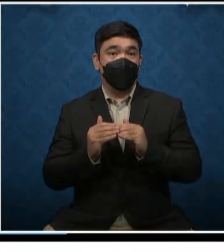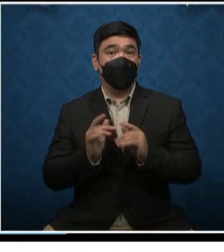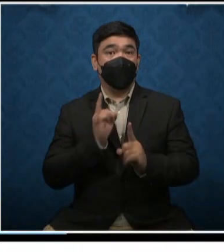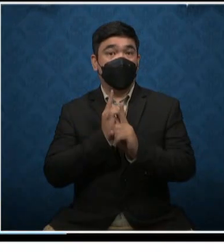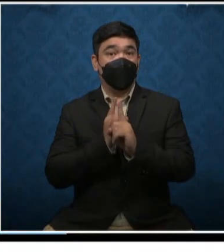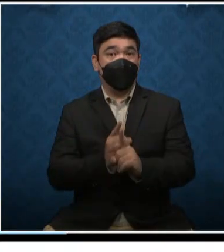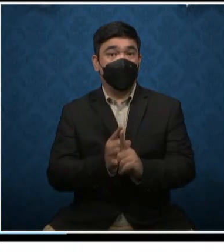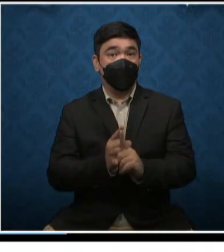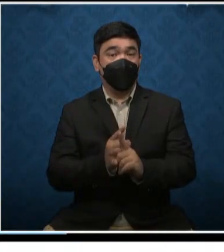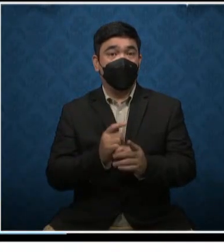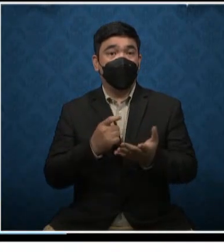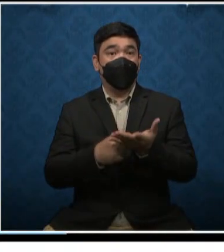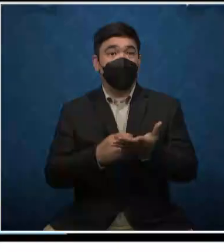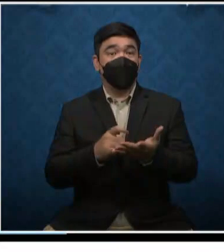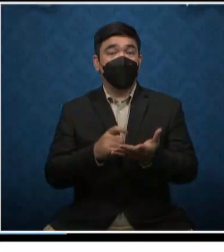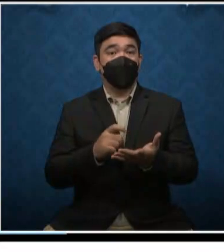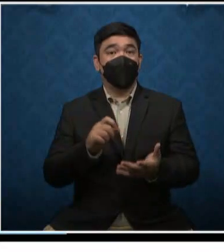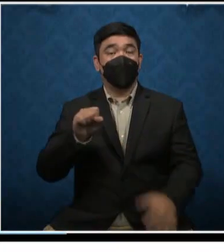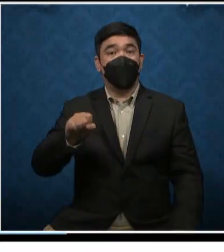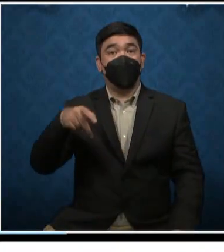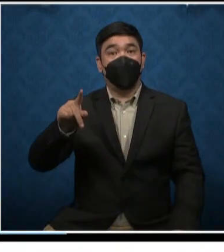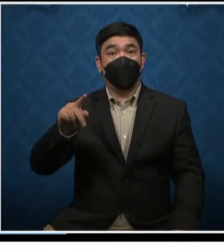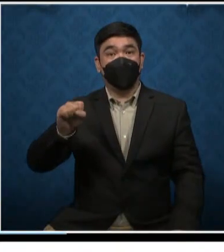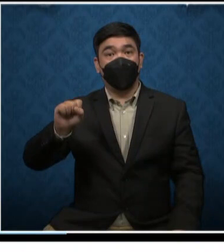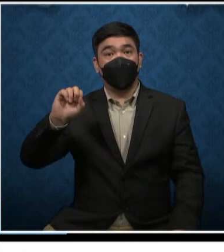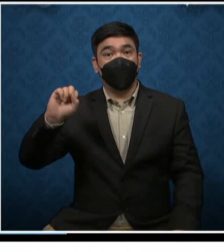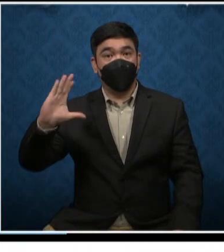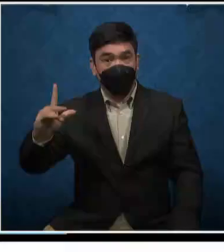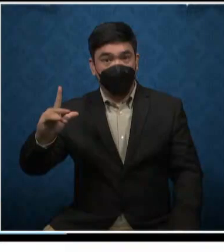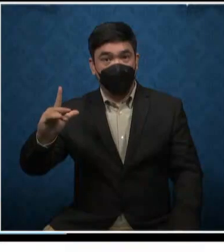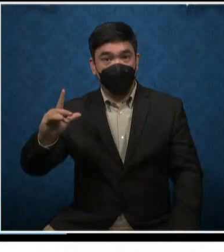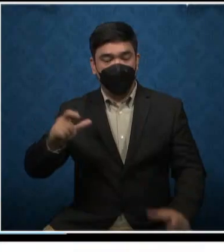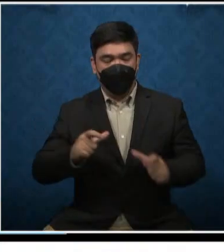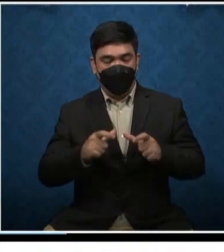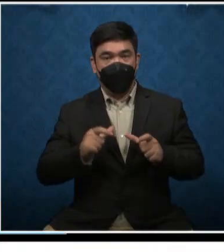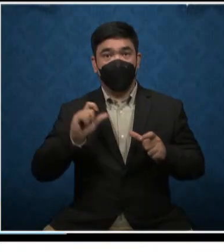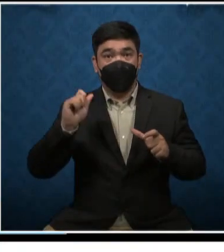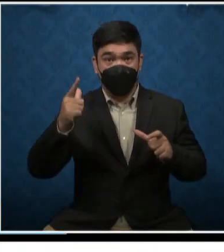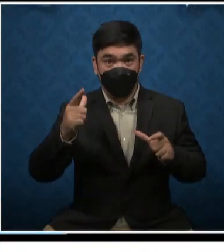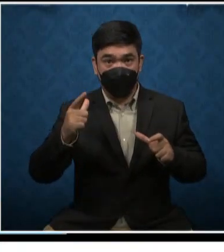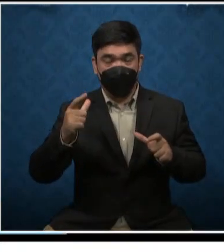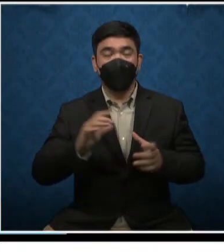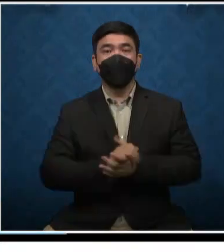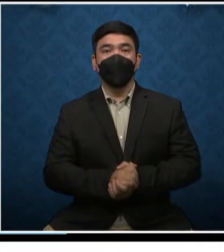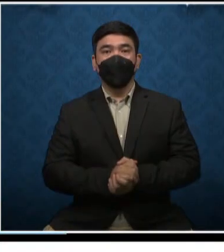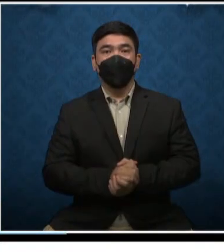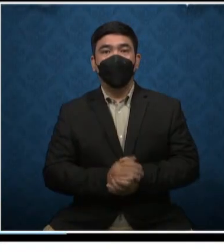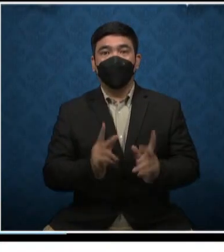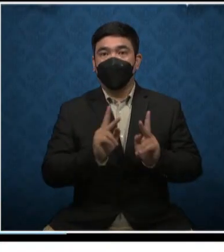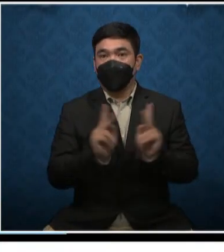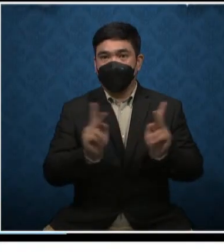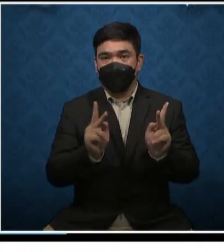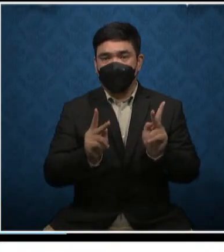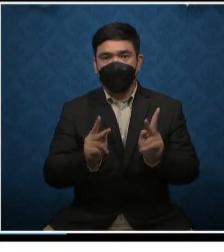ามสิทธิหลักประกันสุขภาพทั่วหน้าหรือบัตรทอง ในการพิจารณาศึกษาของคณะกรรมาธิ